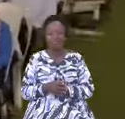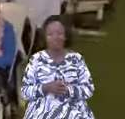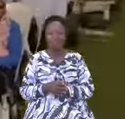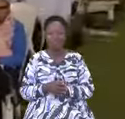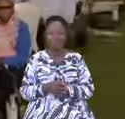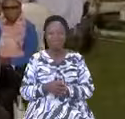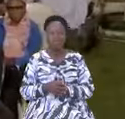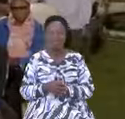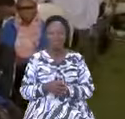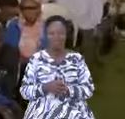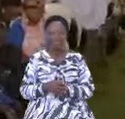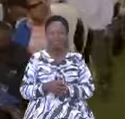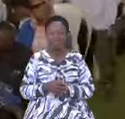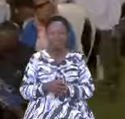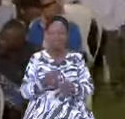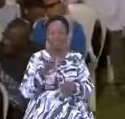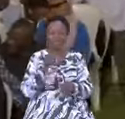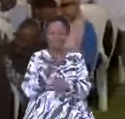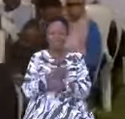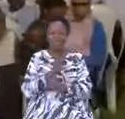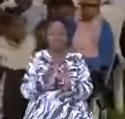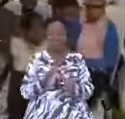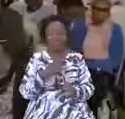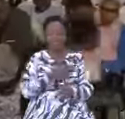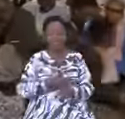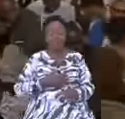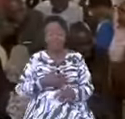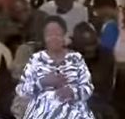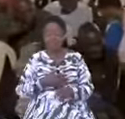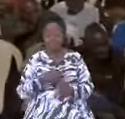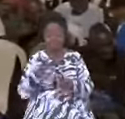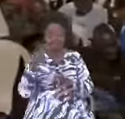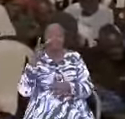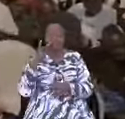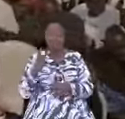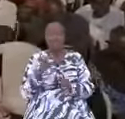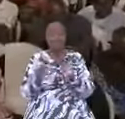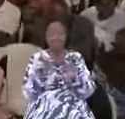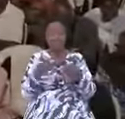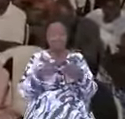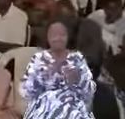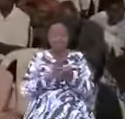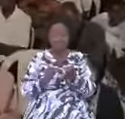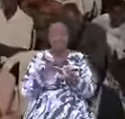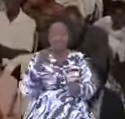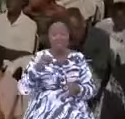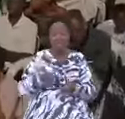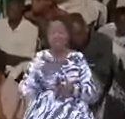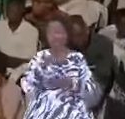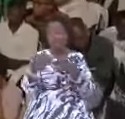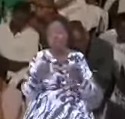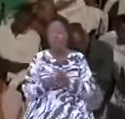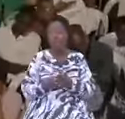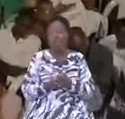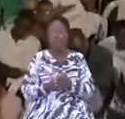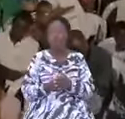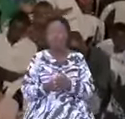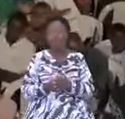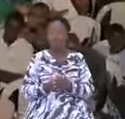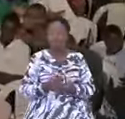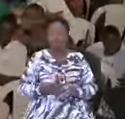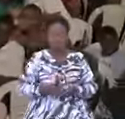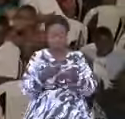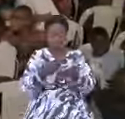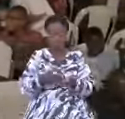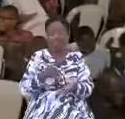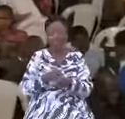prenons le temps de nous occuper de nouveaux convertis et prenez toutes les informations requises on peut pas